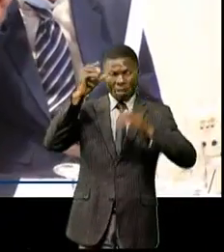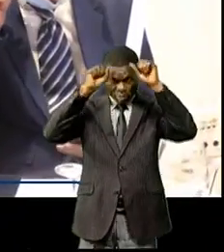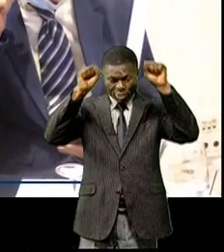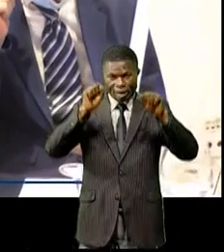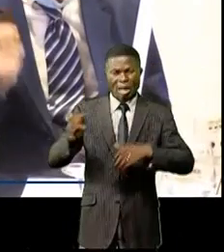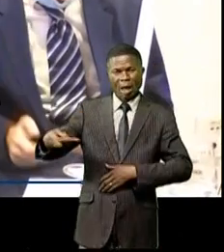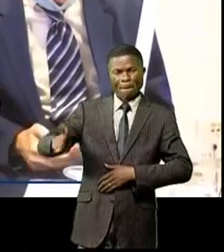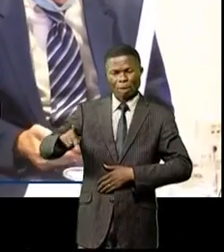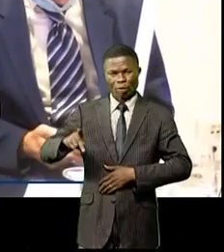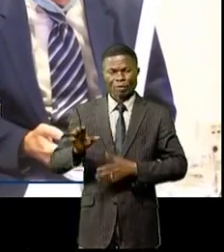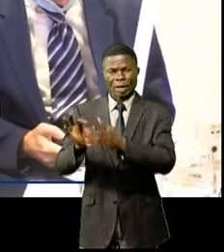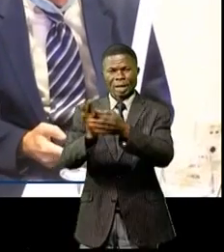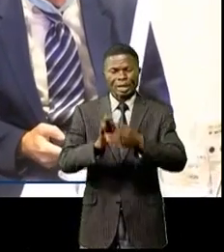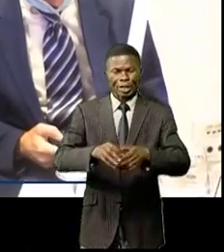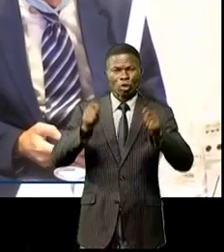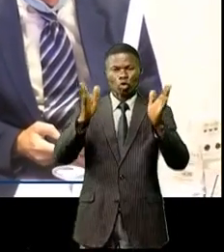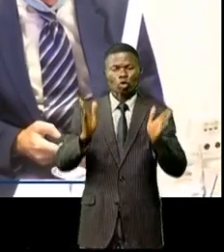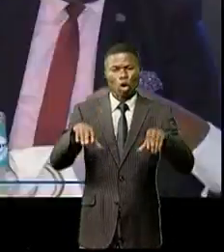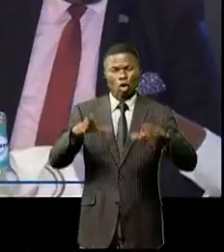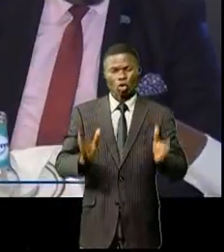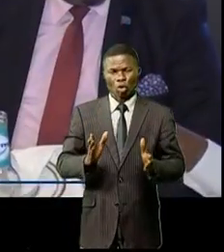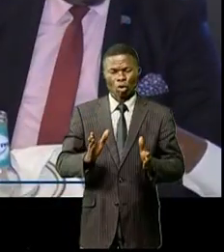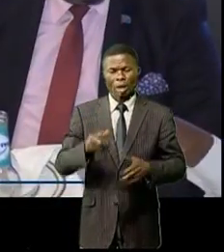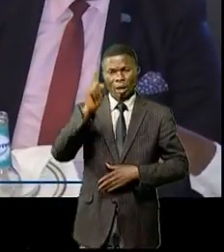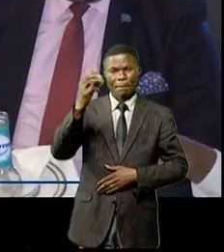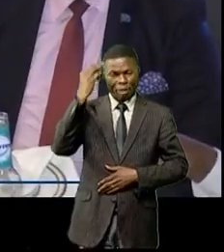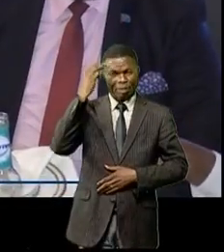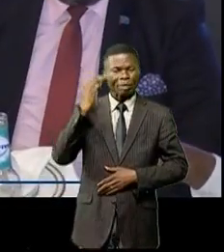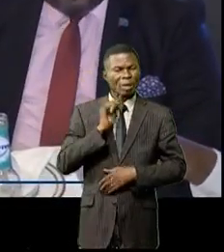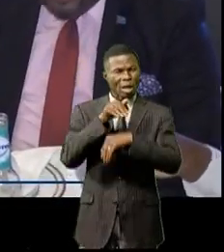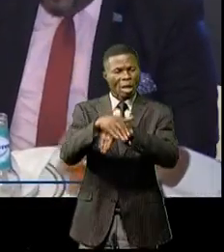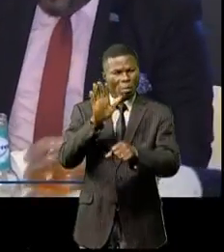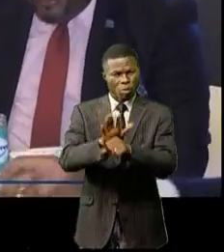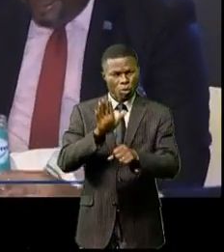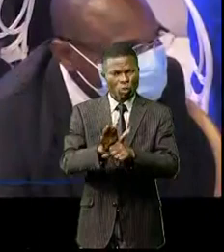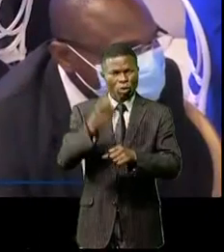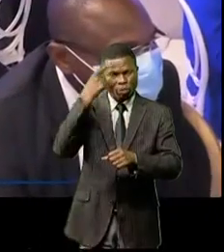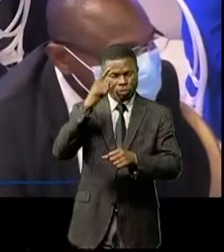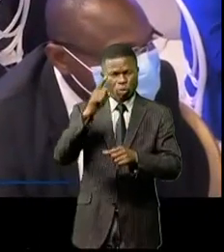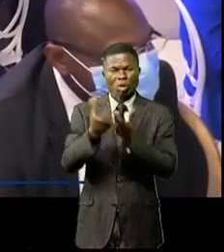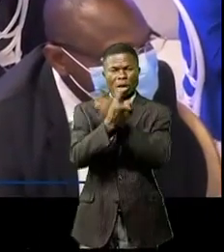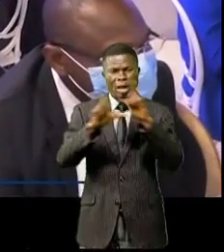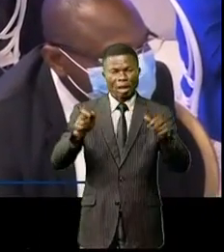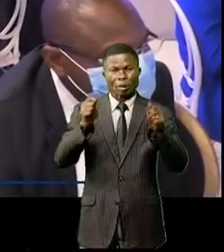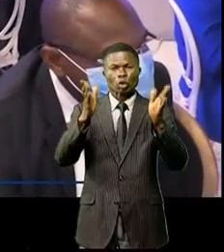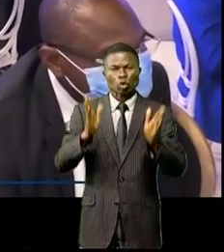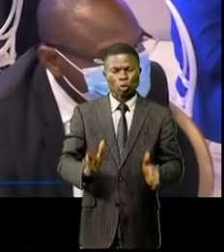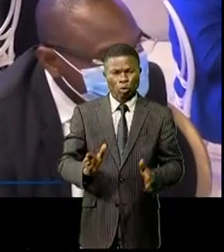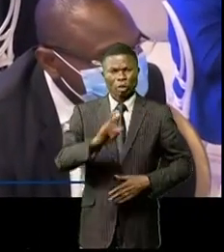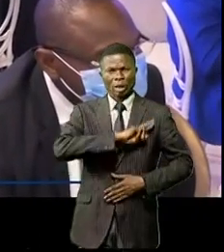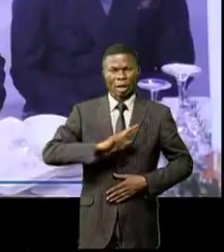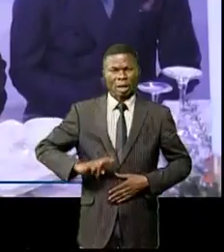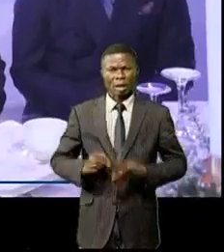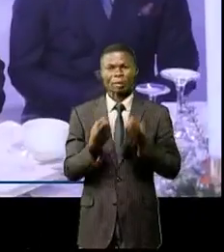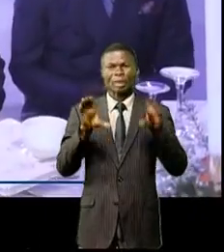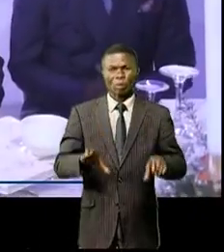l'Union de la presse du Congo, qui considère que le Premier ministre va s'impliquer davantage pour que la liberté de la presse en République démocratique du